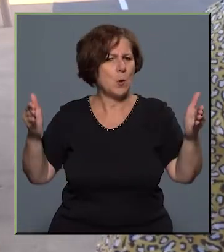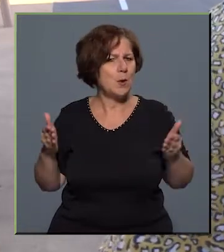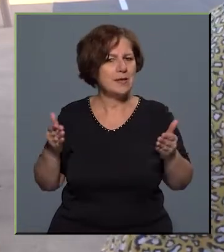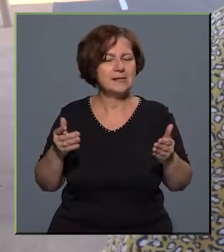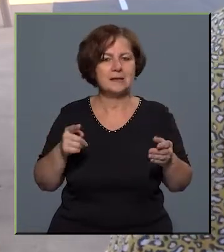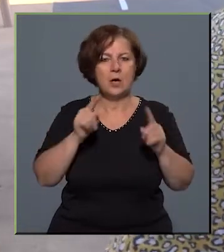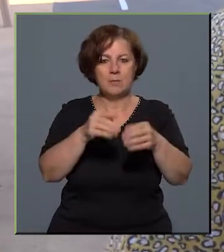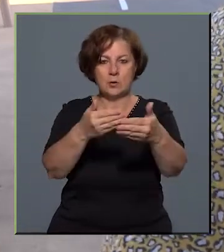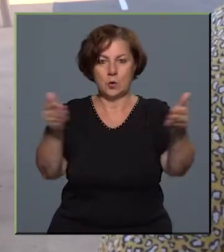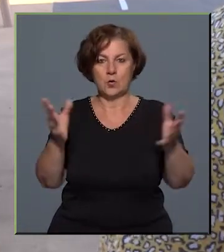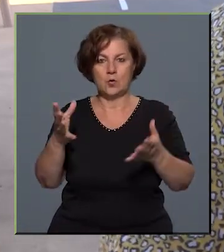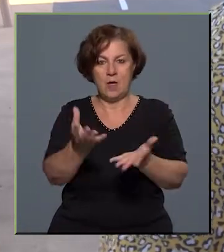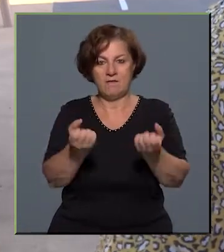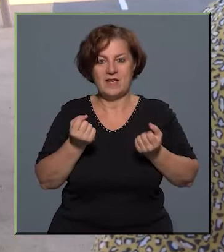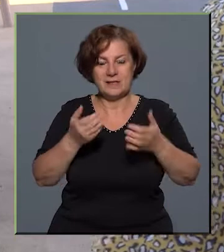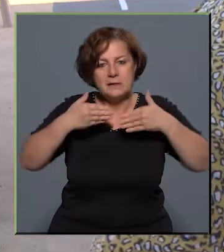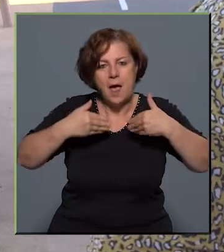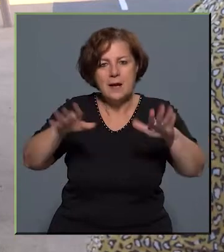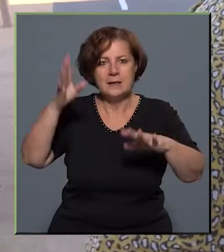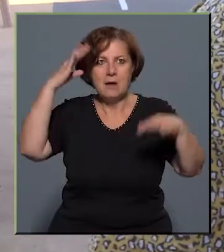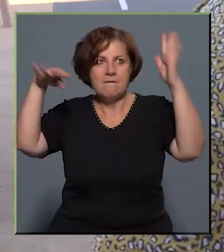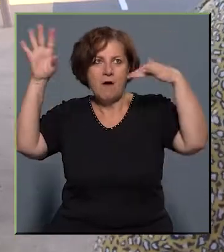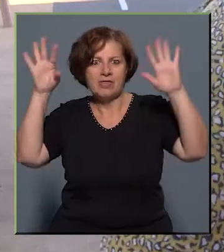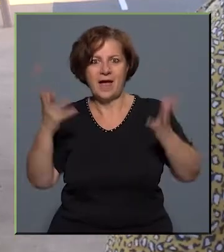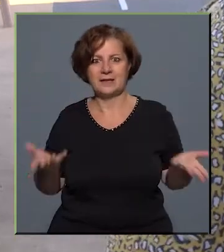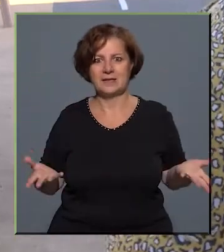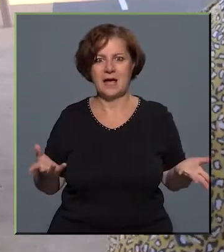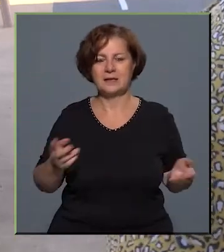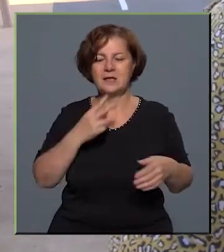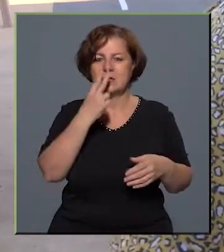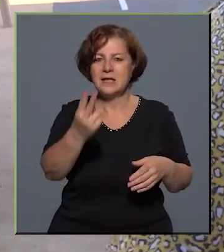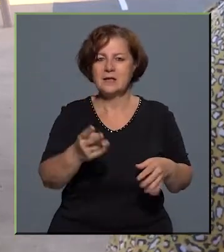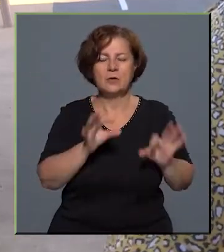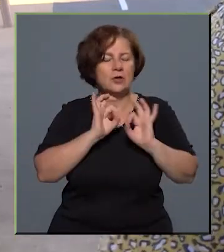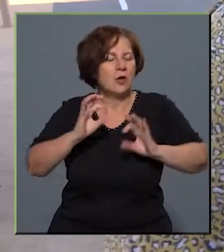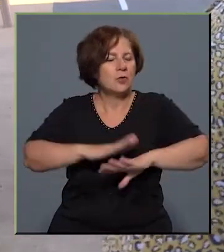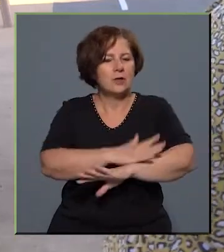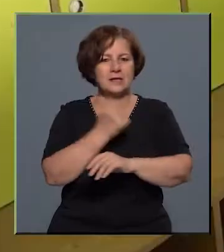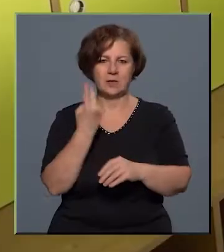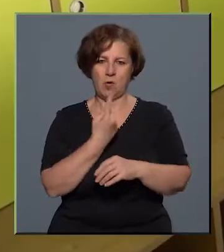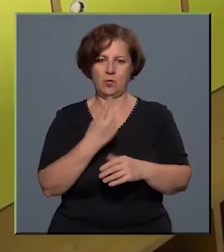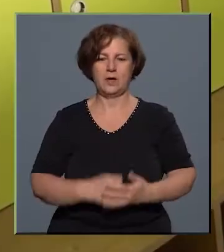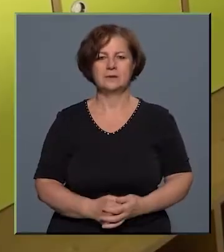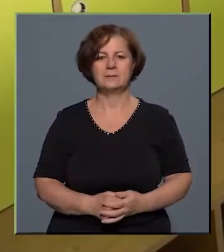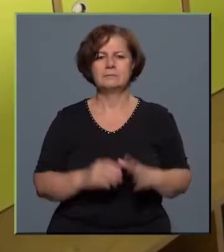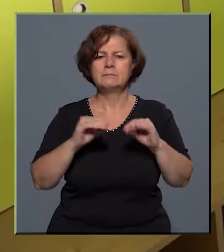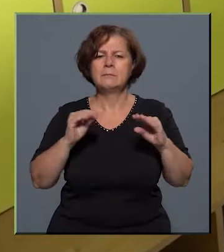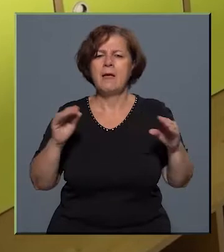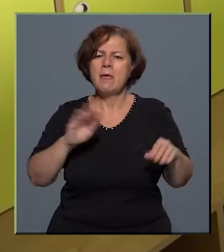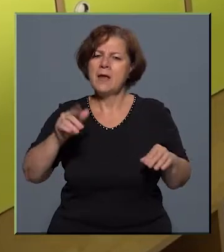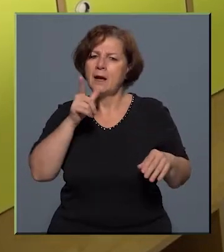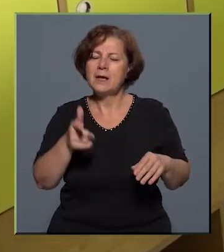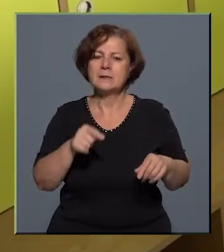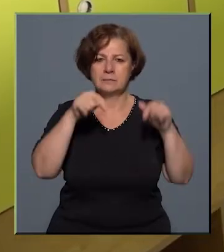őt körülveszi, az elindítja a fantáziát, és azt láttuk, hogy nagyon jól érzik magukat. Hány gyerek lesz itt?